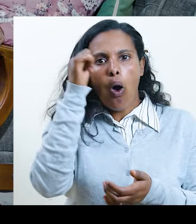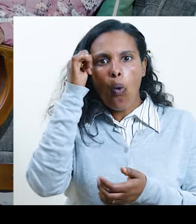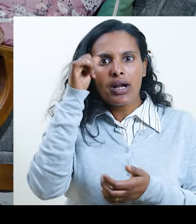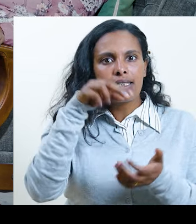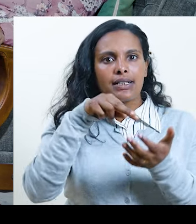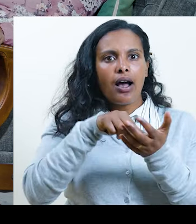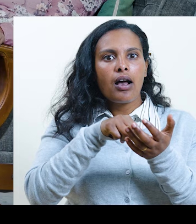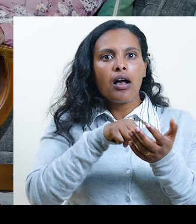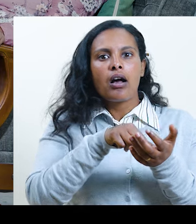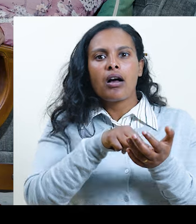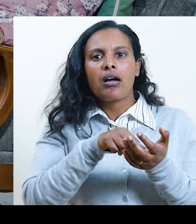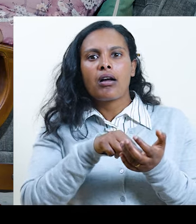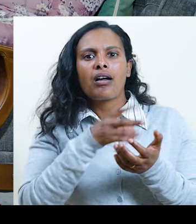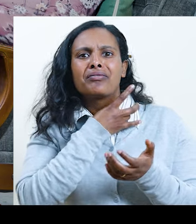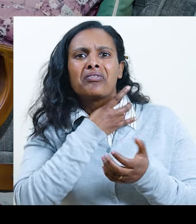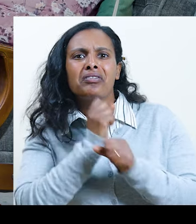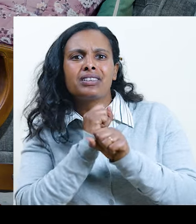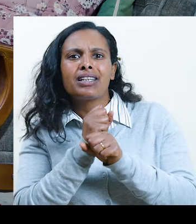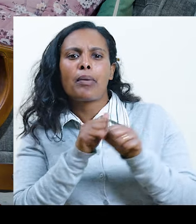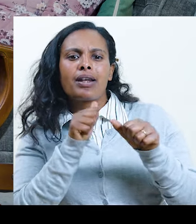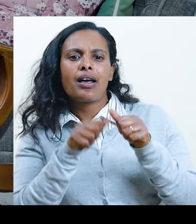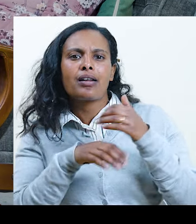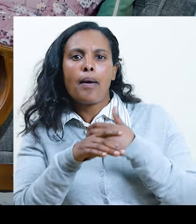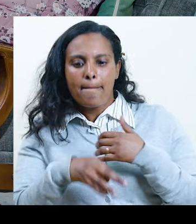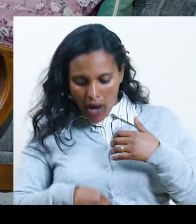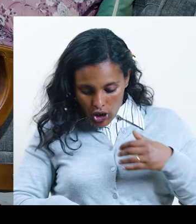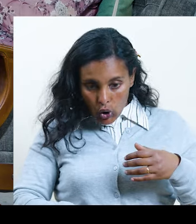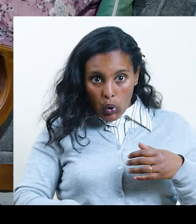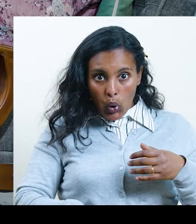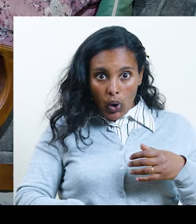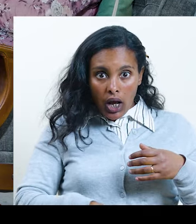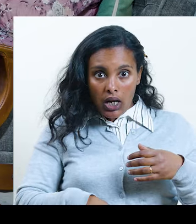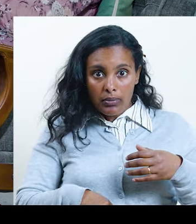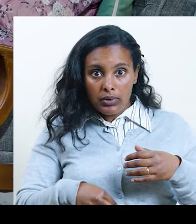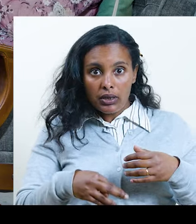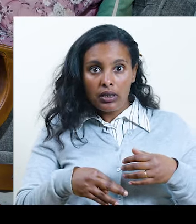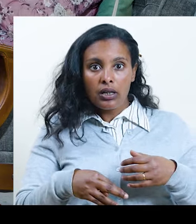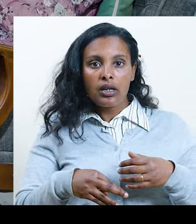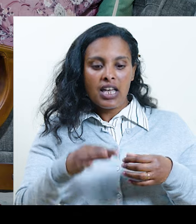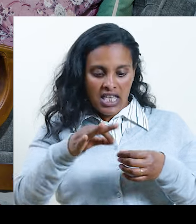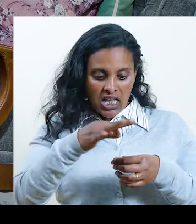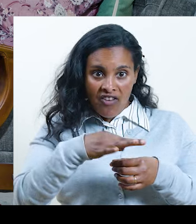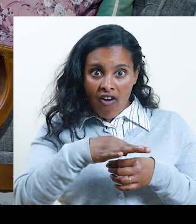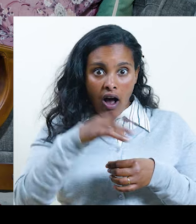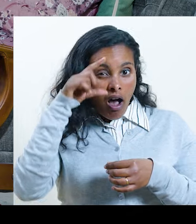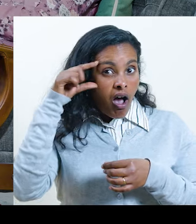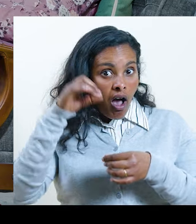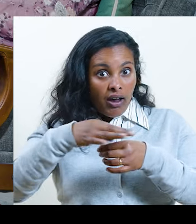ከሌላ ወንድ ጋር ነው የምትዳሩ እያለ እየበደላት ማህፀኗን ያለምን ማደንዘዣ